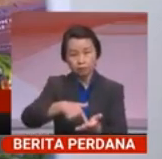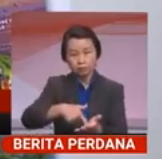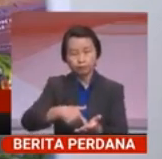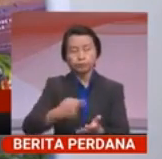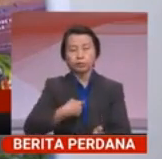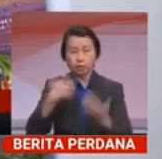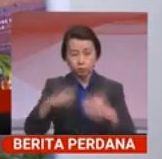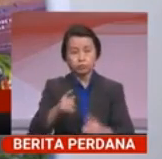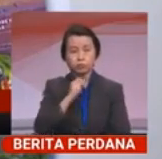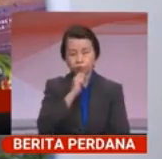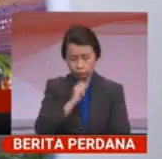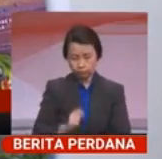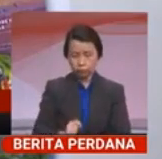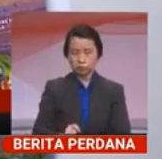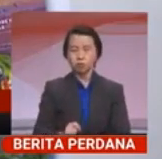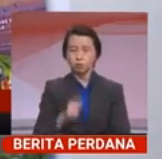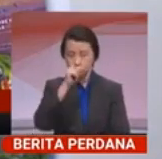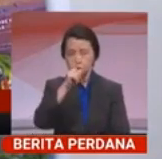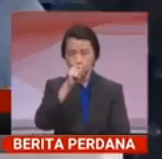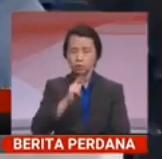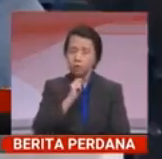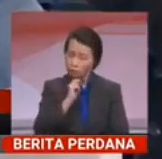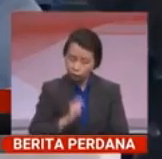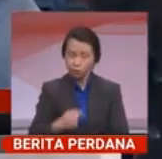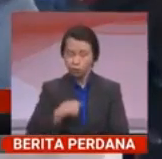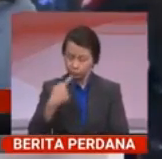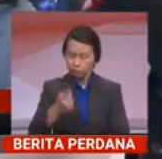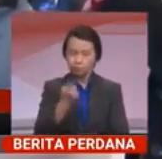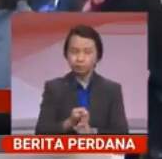Although I dah berumur, really, really berumur.